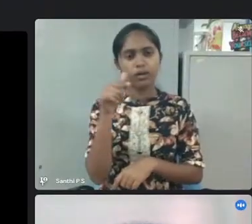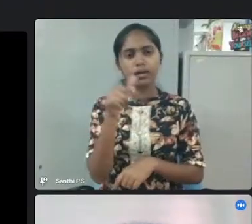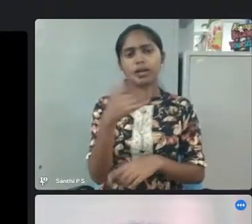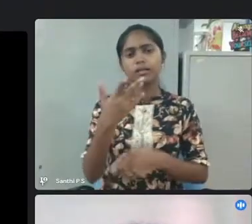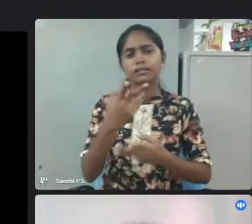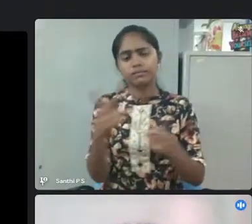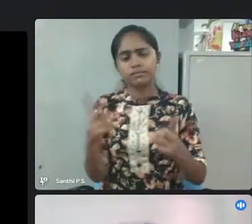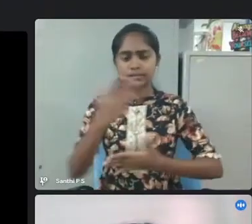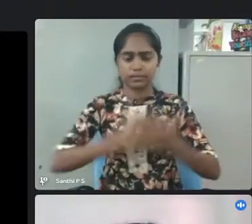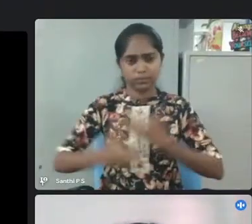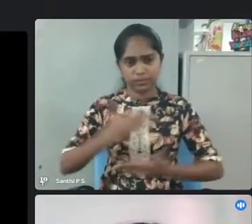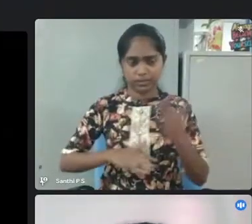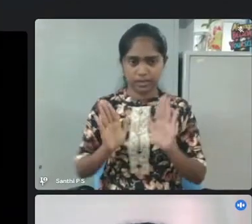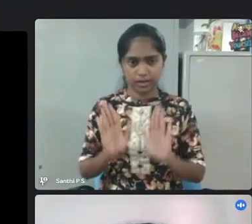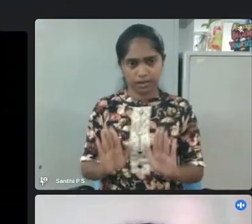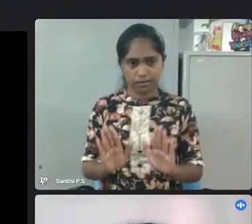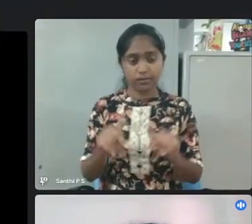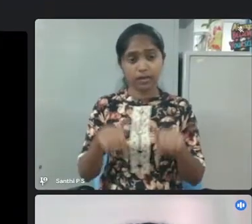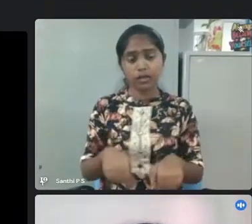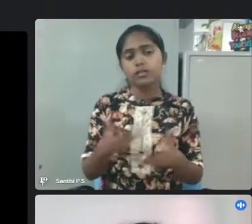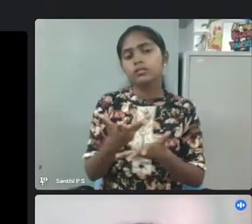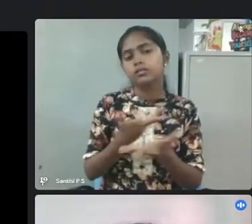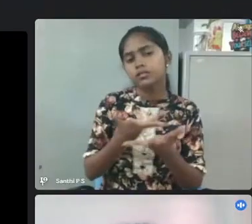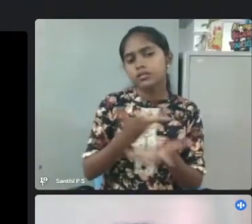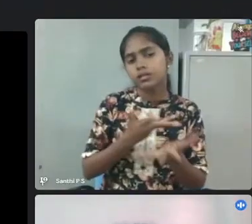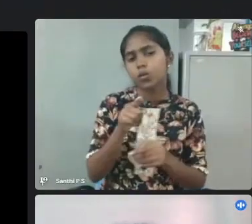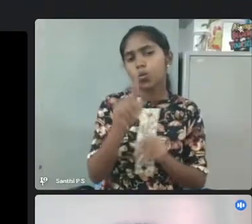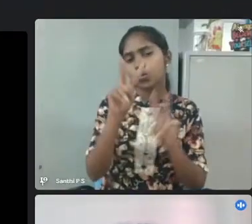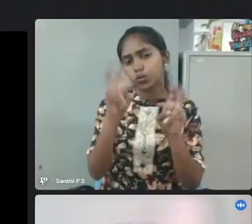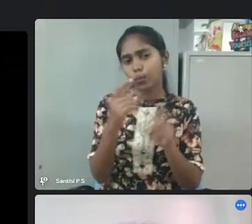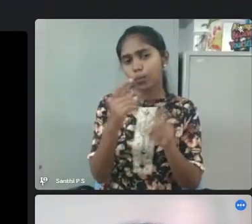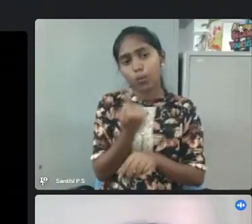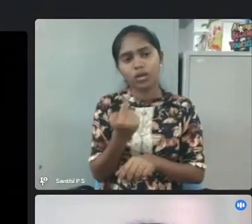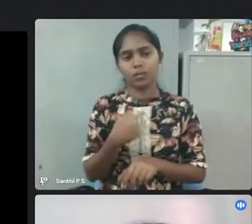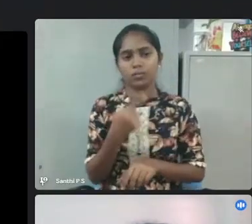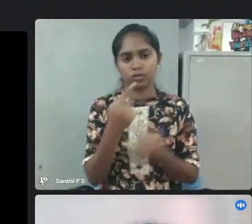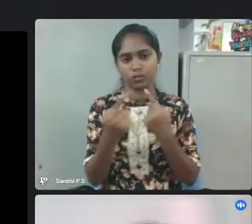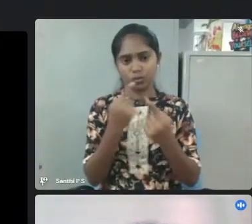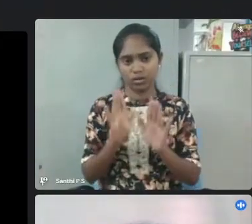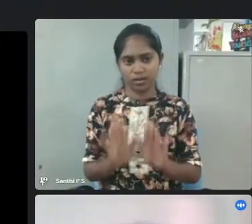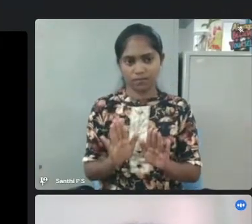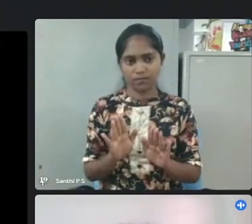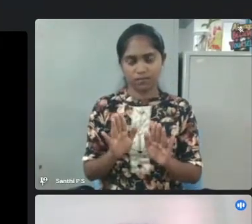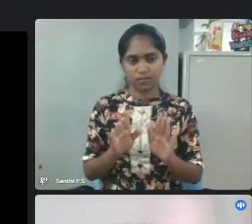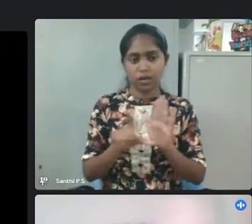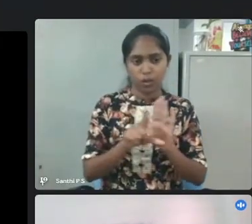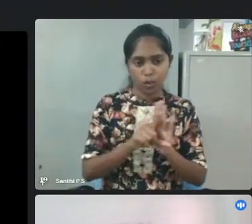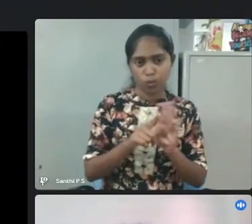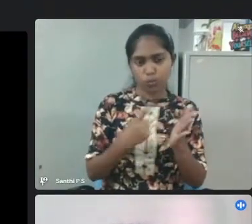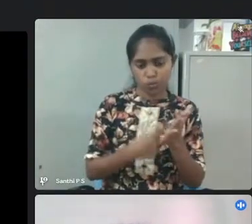ഭിന്നശേഷികളുണ്ട്. ഇന്നത്തെ ഈ ടോക്കിൽ നമ്മളൊരു ആശയത്തെക്കുറിച്ച് മാത്രമാണ് സംസാരിക്കുന്നത്. നിയമങ്ങൾക്കനുസരിച്ചിട്ട്,